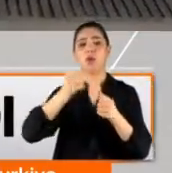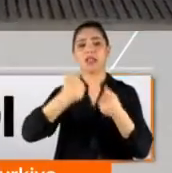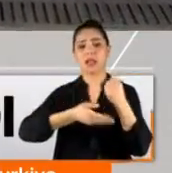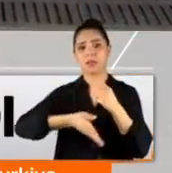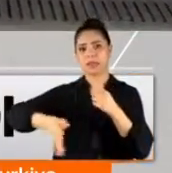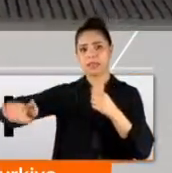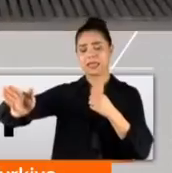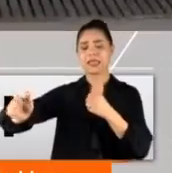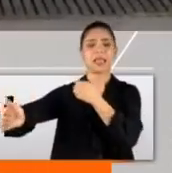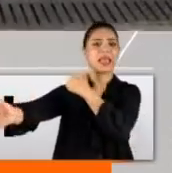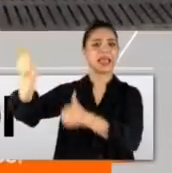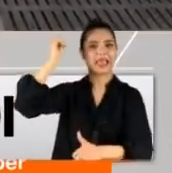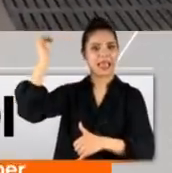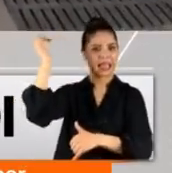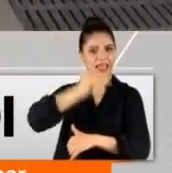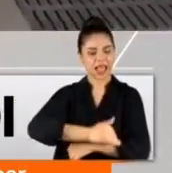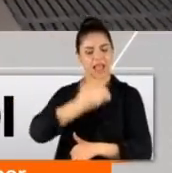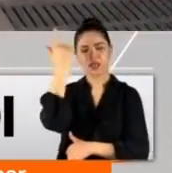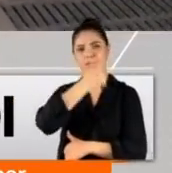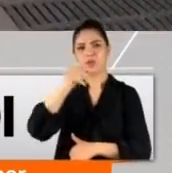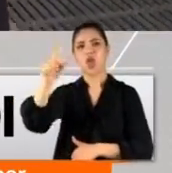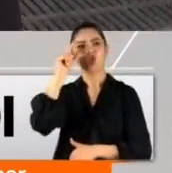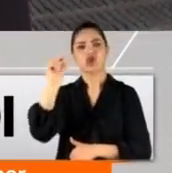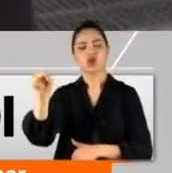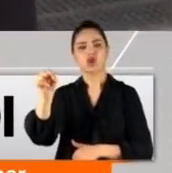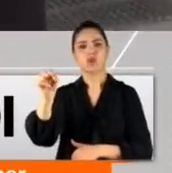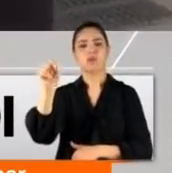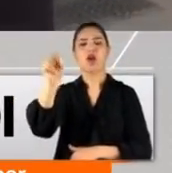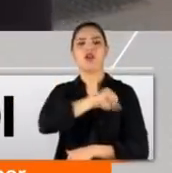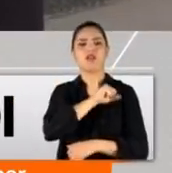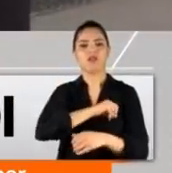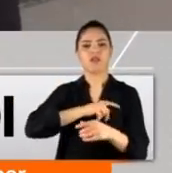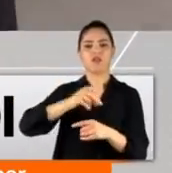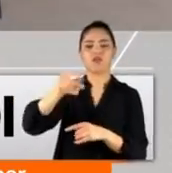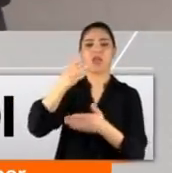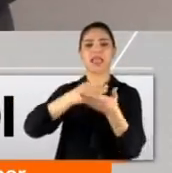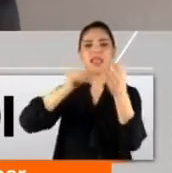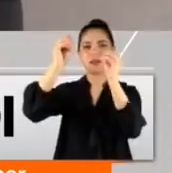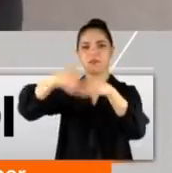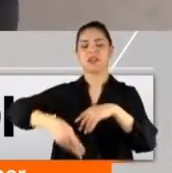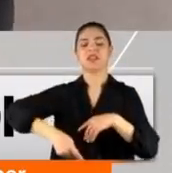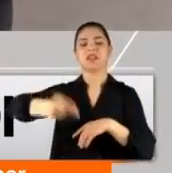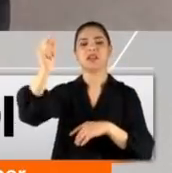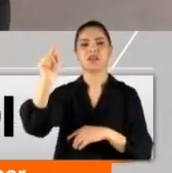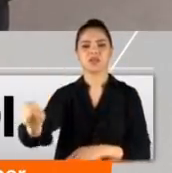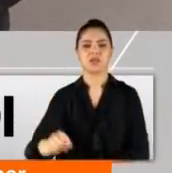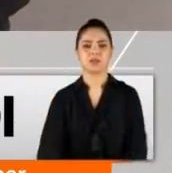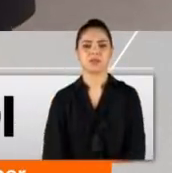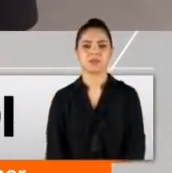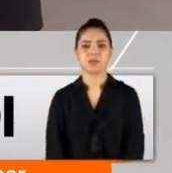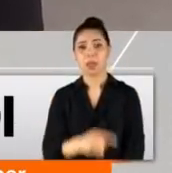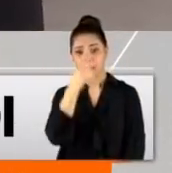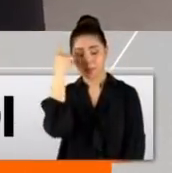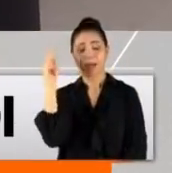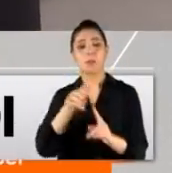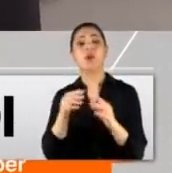U dönüşü yapıp önlerinden geçince onlar da şüphelendi. Öyle ki işlerini yarım bırakıp olay yerinden ayrıldı. Belki